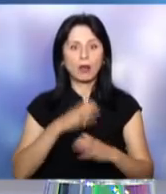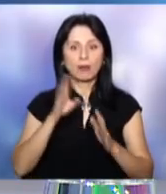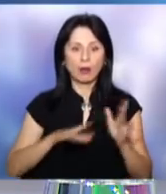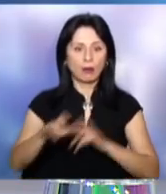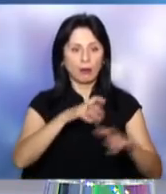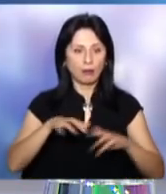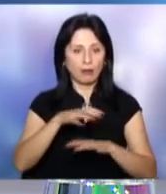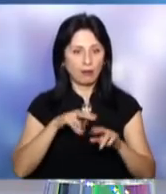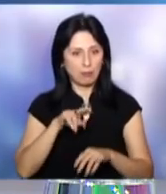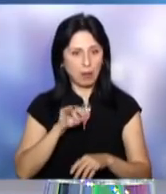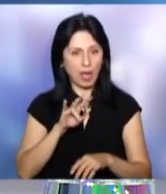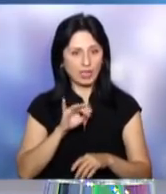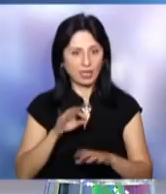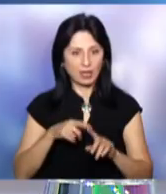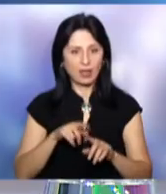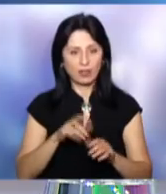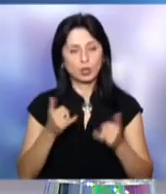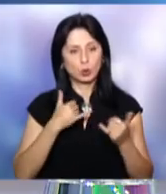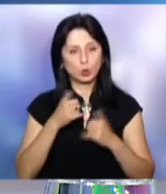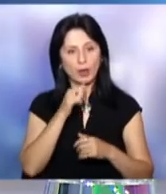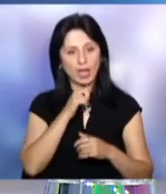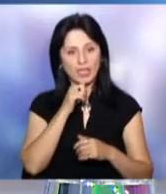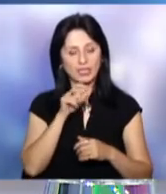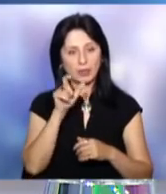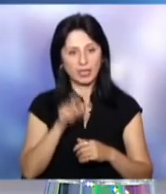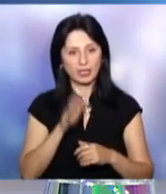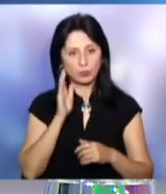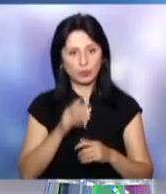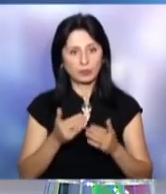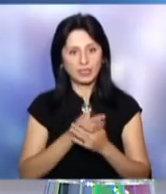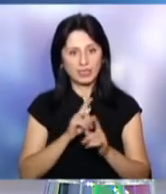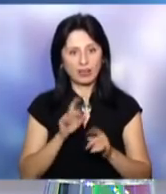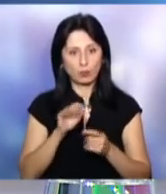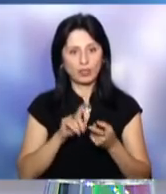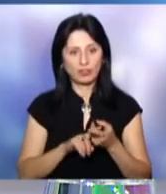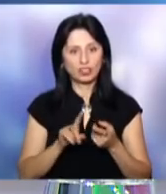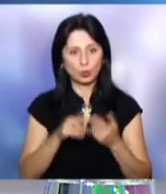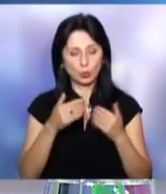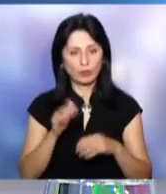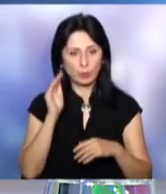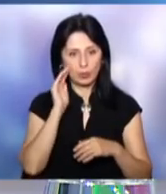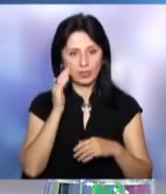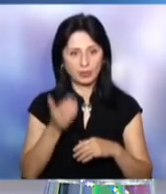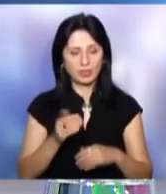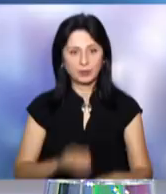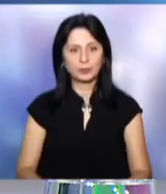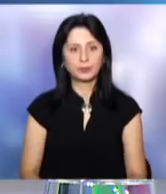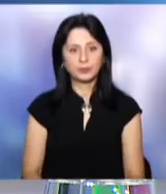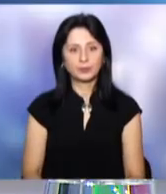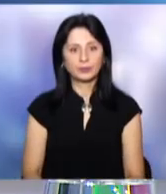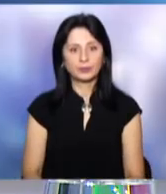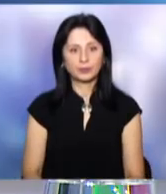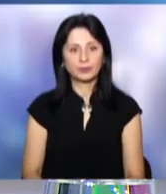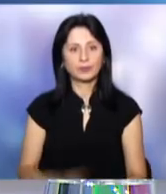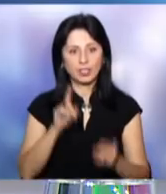შეიძლება რამდენიმე სიტყვით ჩვენი სტუმარი ექსპერტის პოზიციას მოვისმინოთ იმ სიახლესთან დაკავშირებით, რაც თქვენ უკვე მოისმინეთ